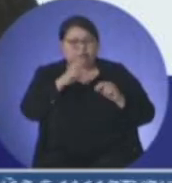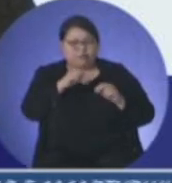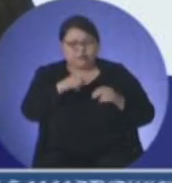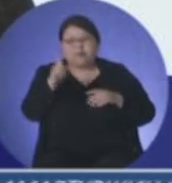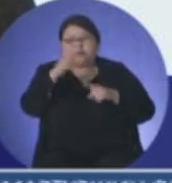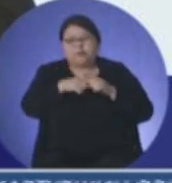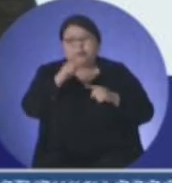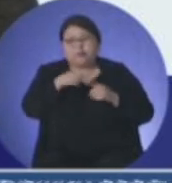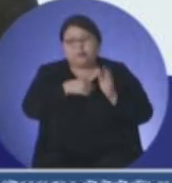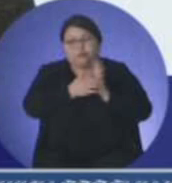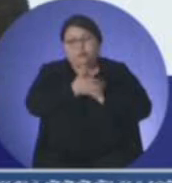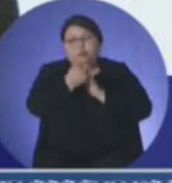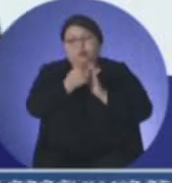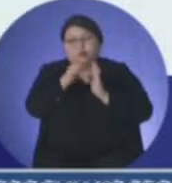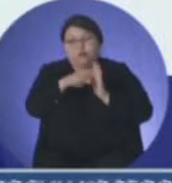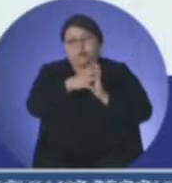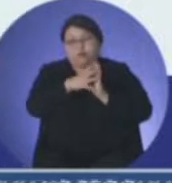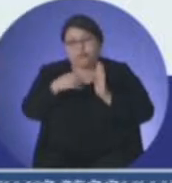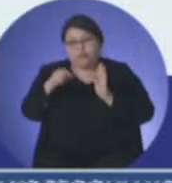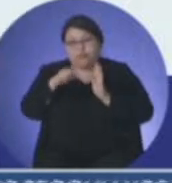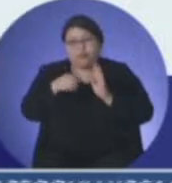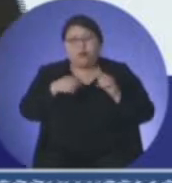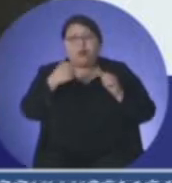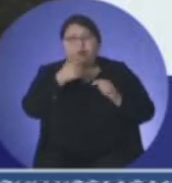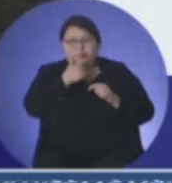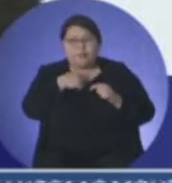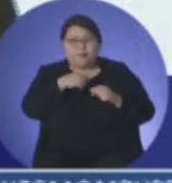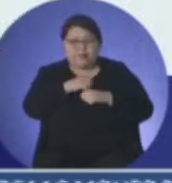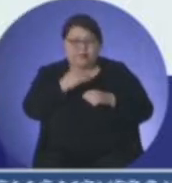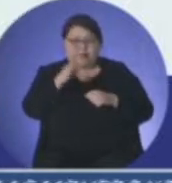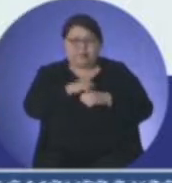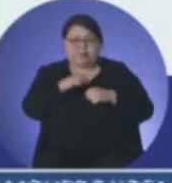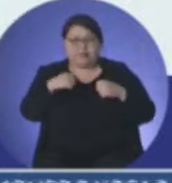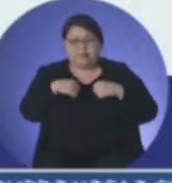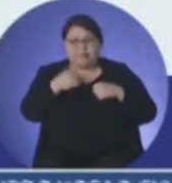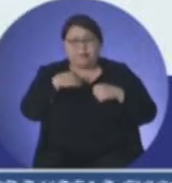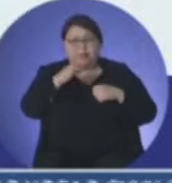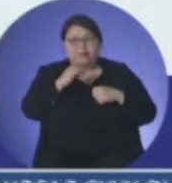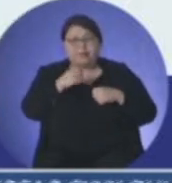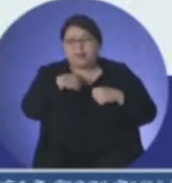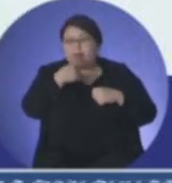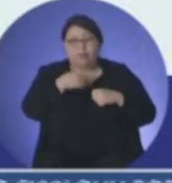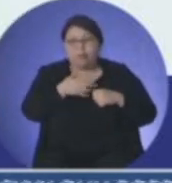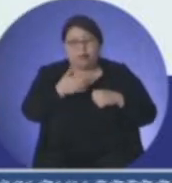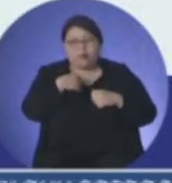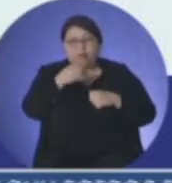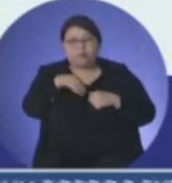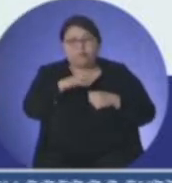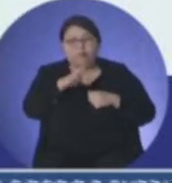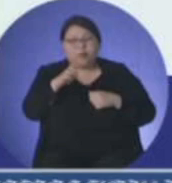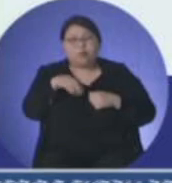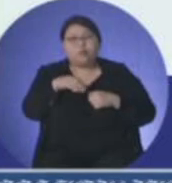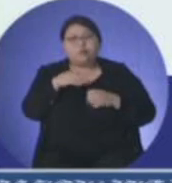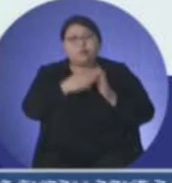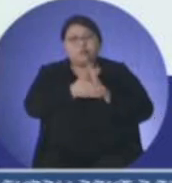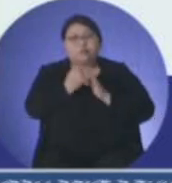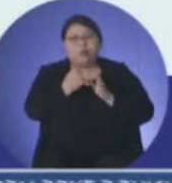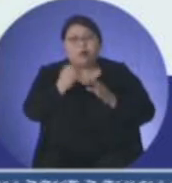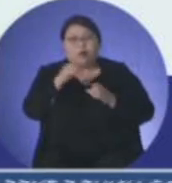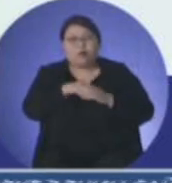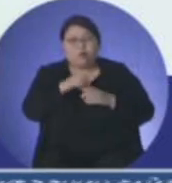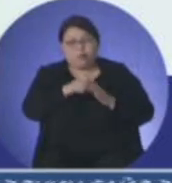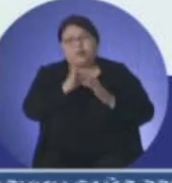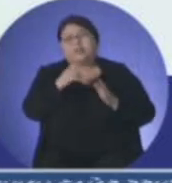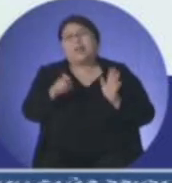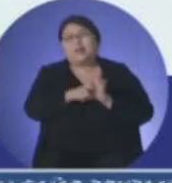тэр төсвөөс одоо ер нь бол бие иргэний нэг байгууллага мөнгө өг гэж хэлэхгүй. Төр эн төрийн бус байгууллагуудын төсөв санх байлуулах угаасаа тустай авах